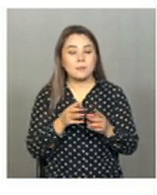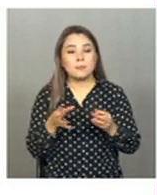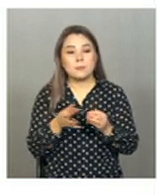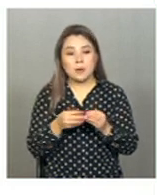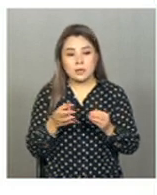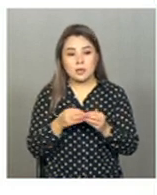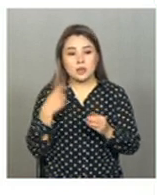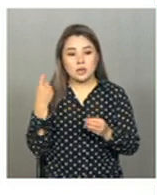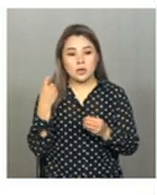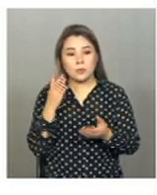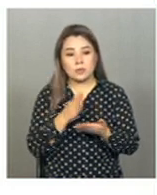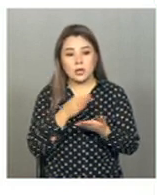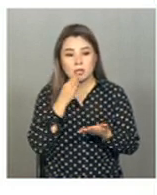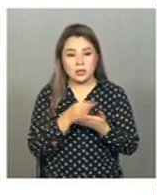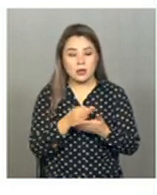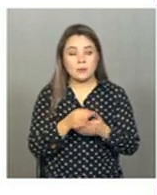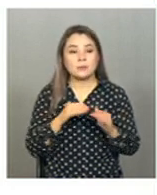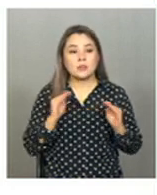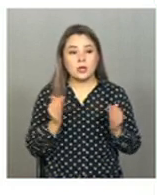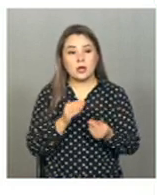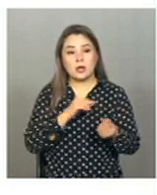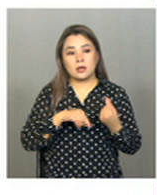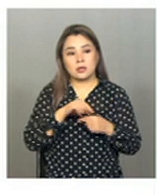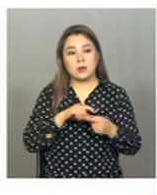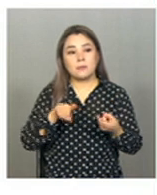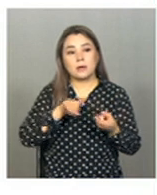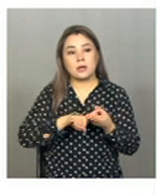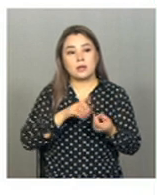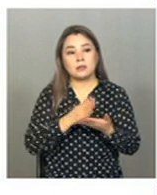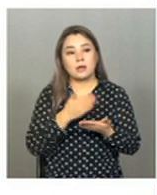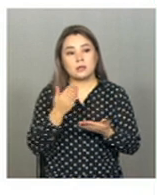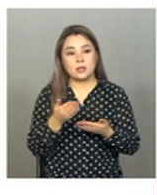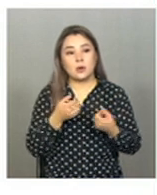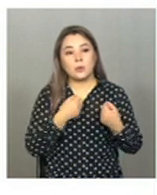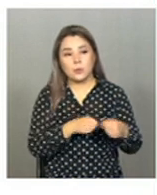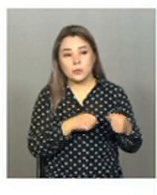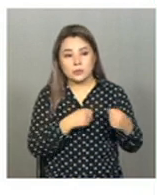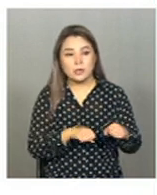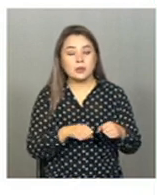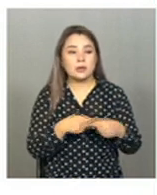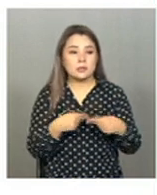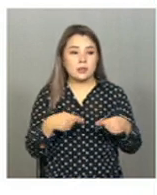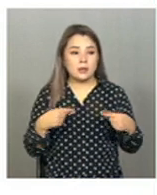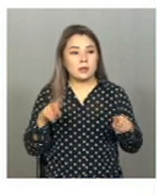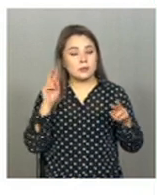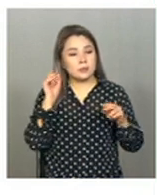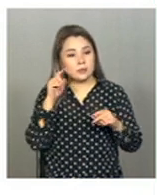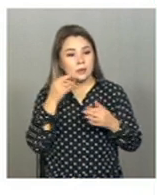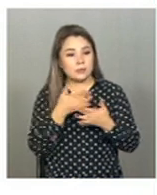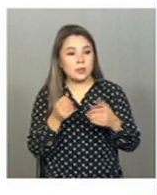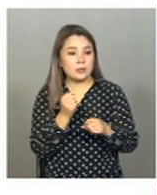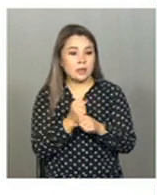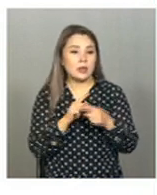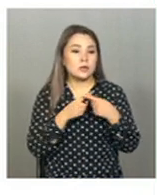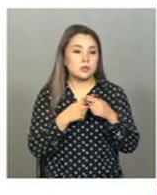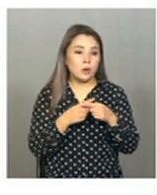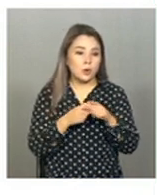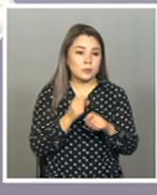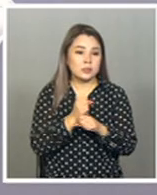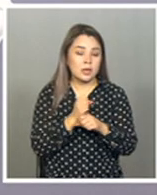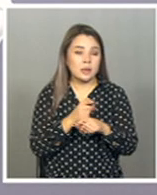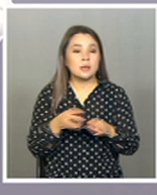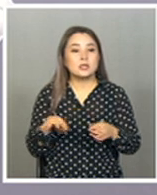шаруашылығы. Ал шағын кәсіпке байланысты ұсталық, зергерлік, тоқымашылық және